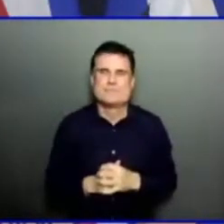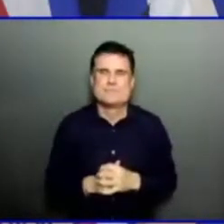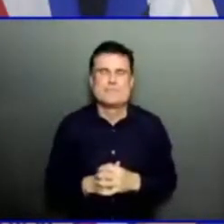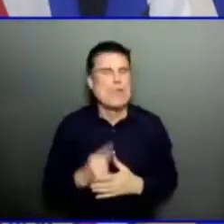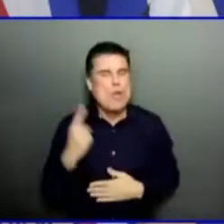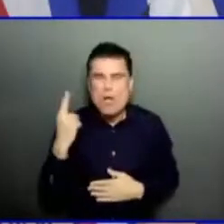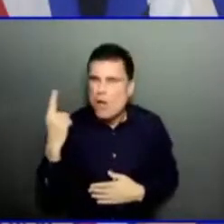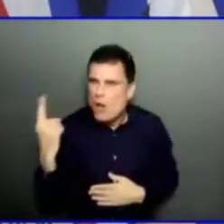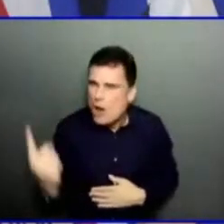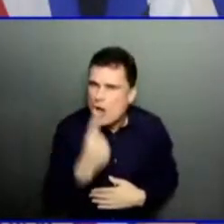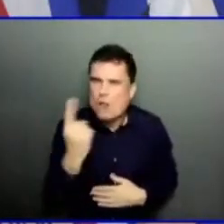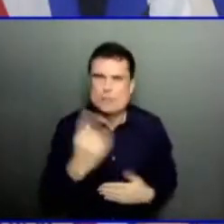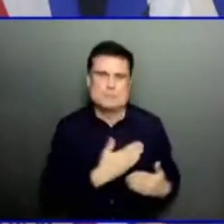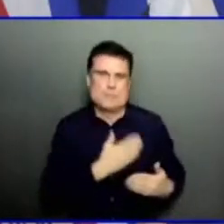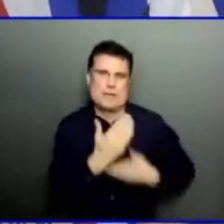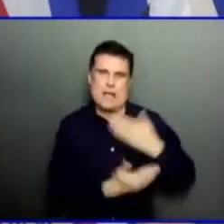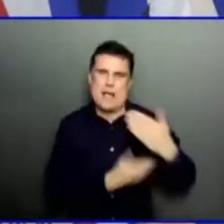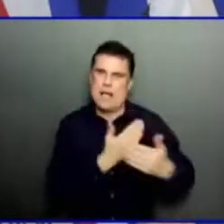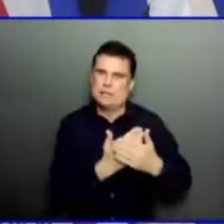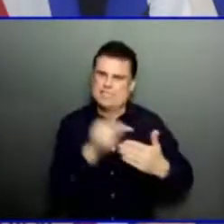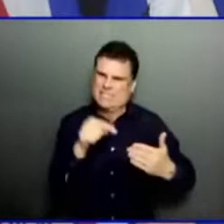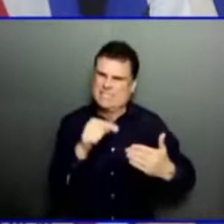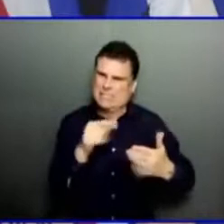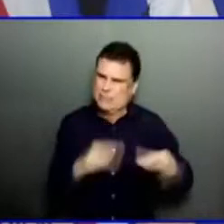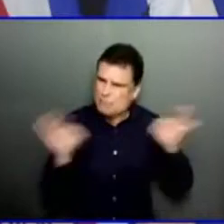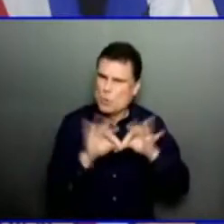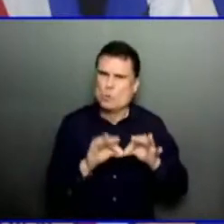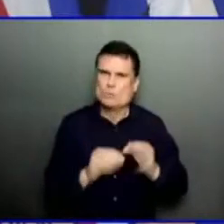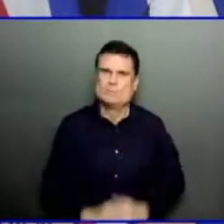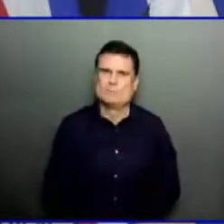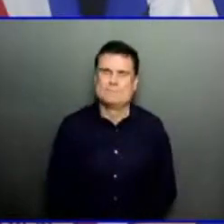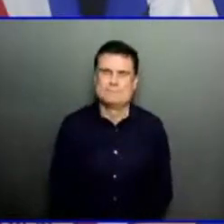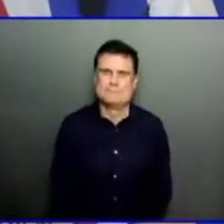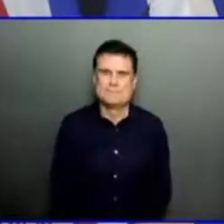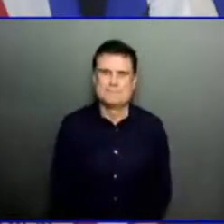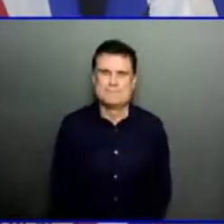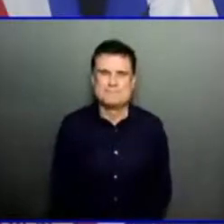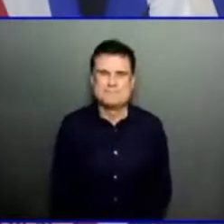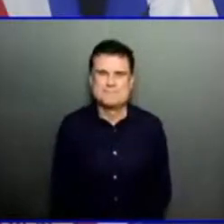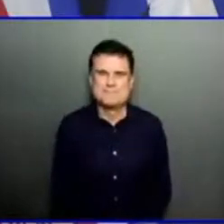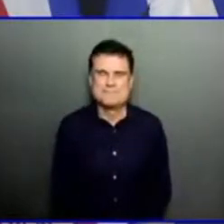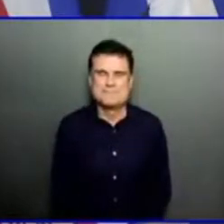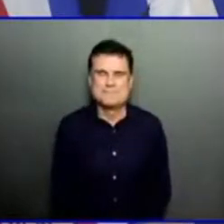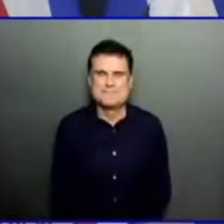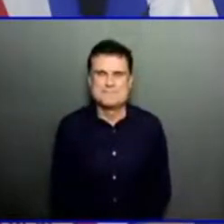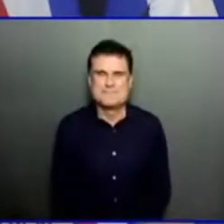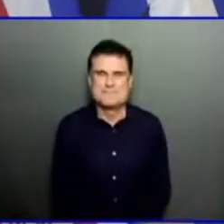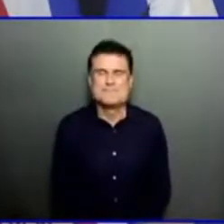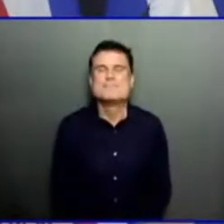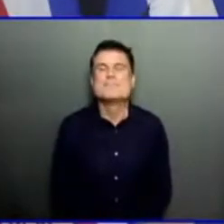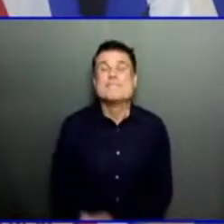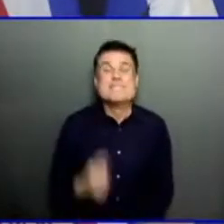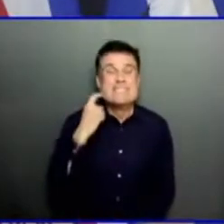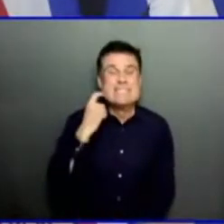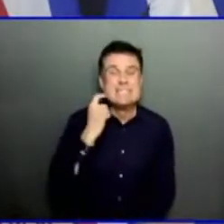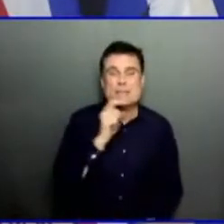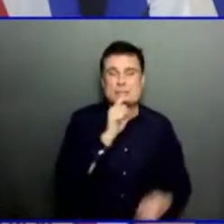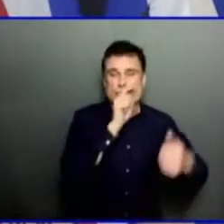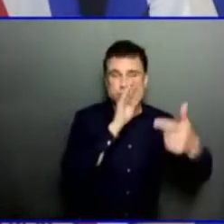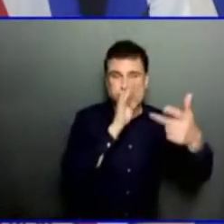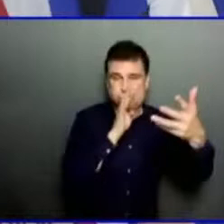En français, aujourd'hui, nous annonçons 518 nouveaux cas qui ont testé positifs pour COVID-19, pour un total de